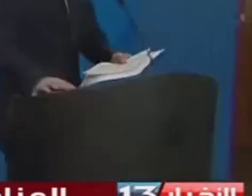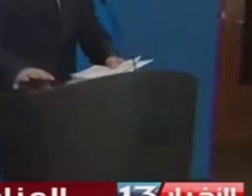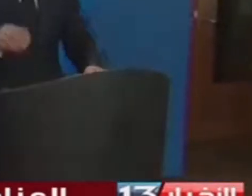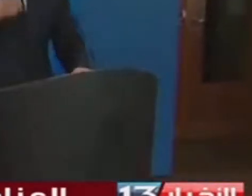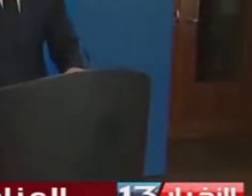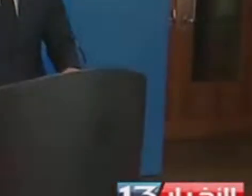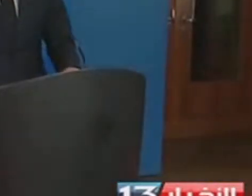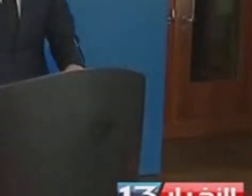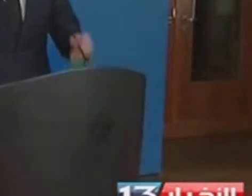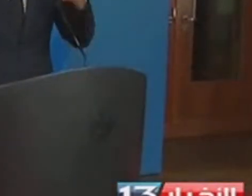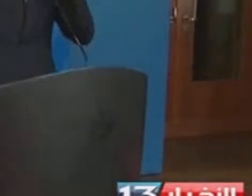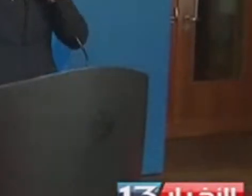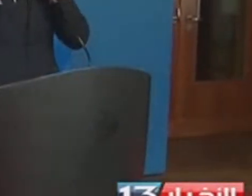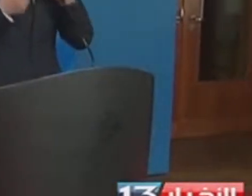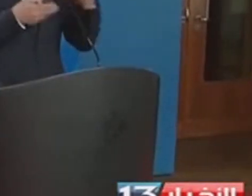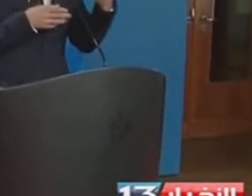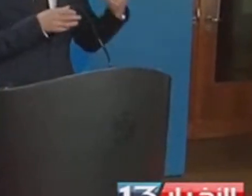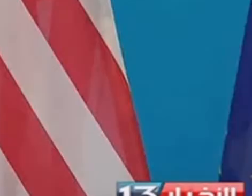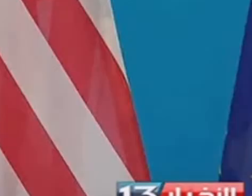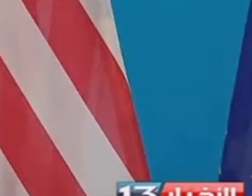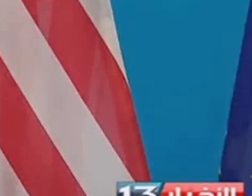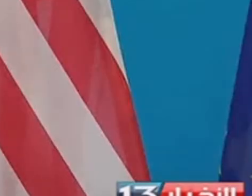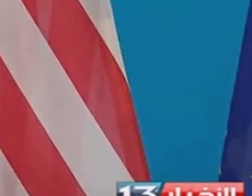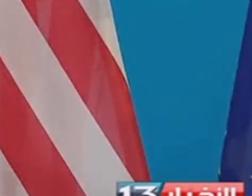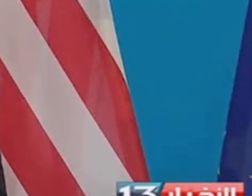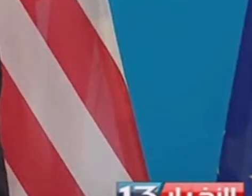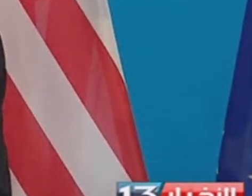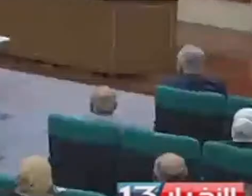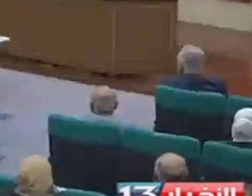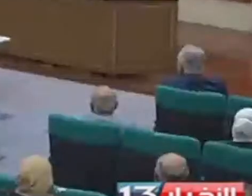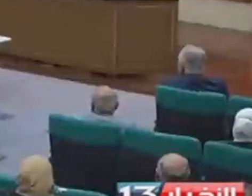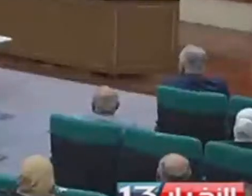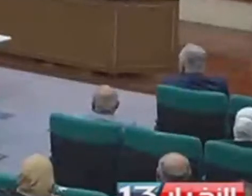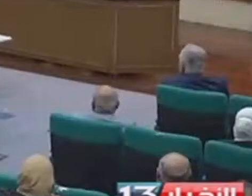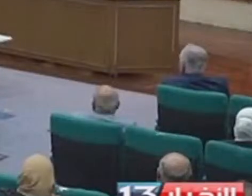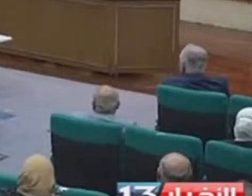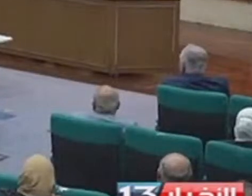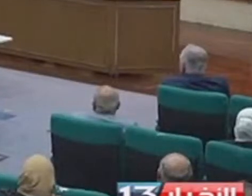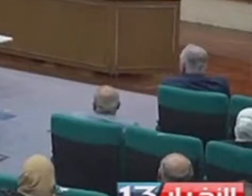وتونس تواصل حشد الدعم الى الدوله الجاره